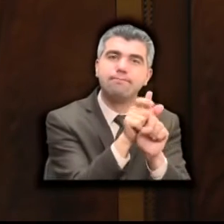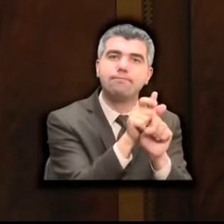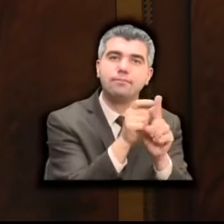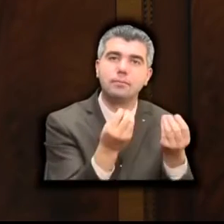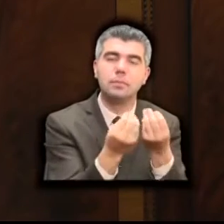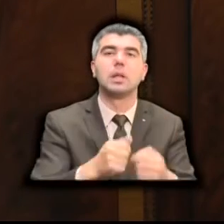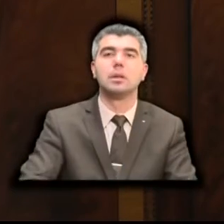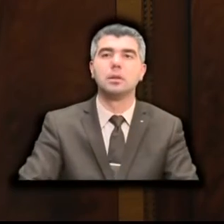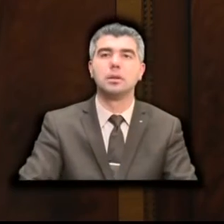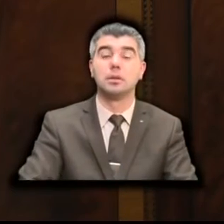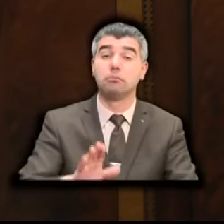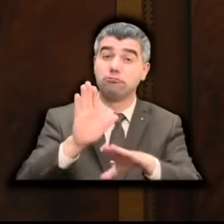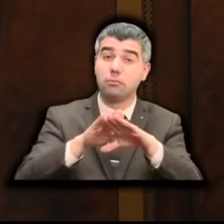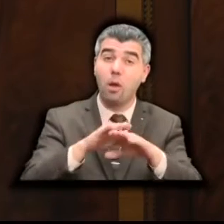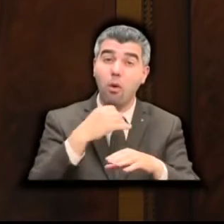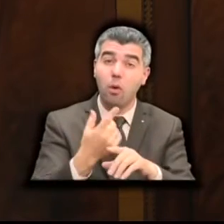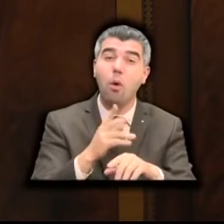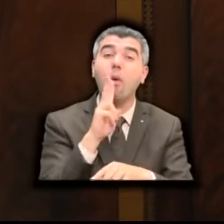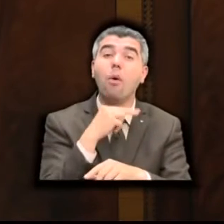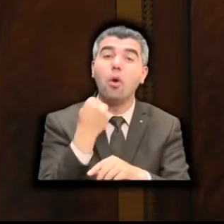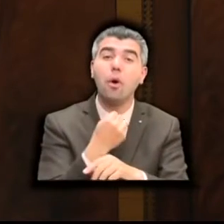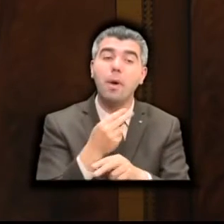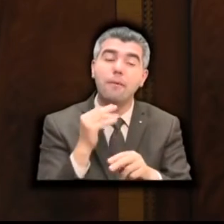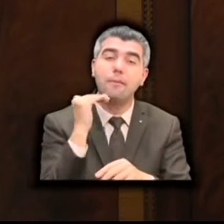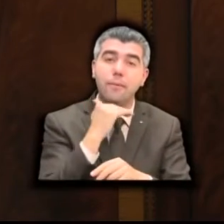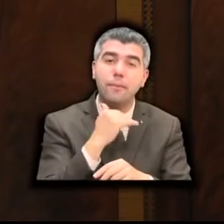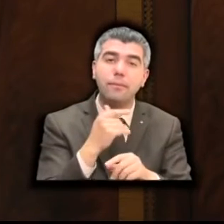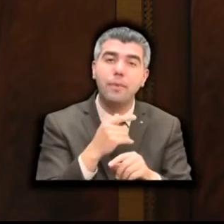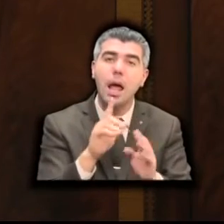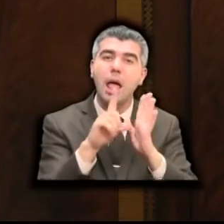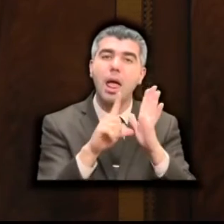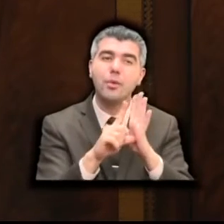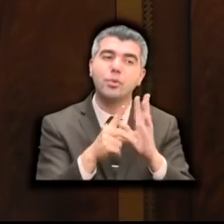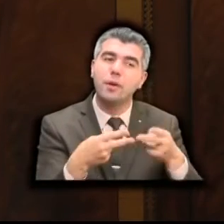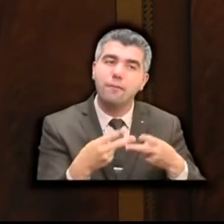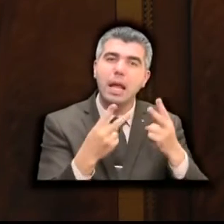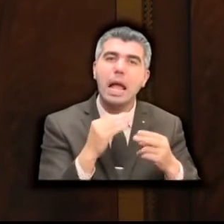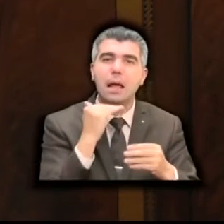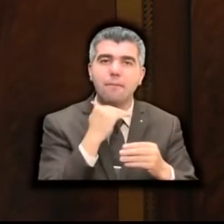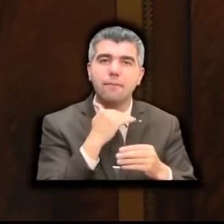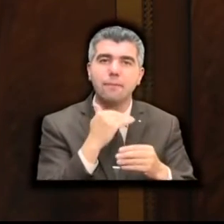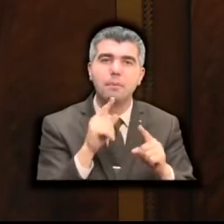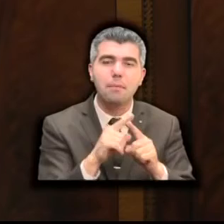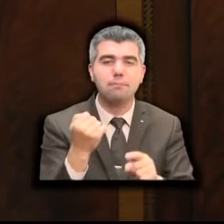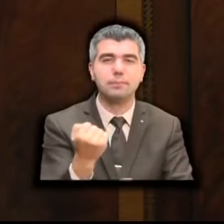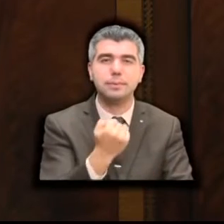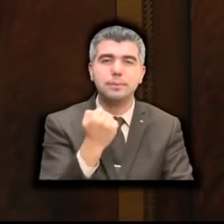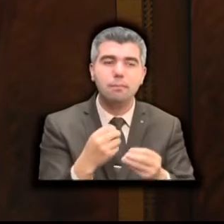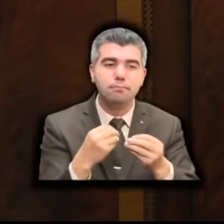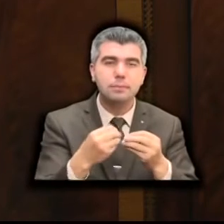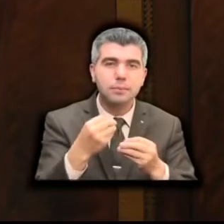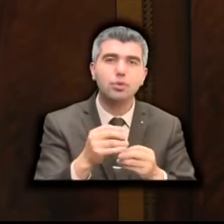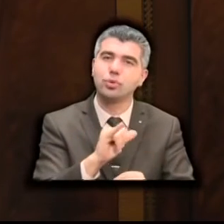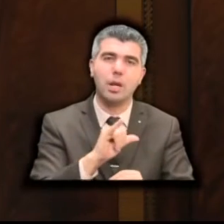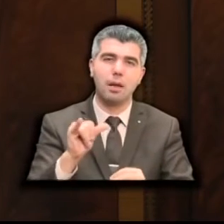2018. وعليه ندعو الحكومة إلى الإسراع بإخراج مرسوم استفادة النساء المهملات من هذا الصندوق وأن لا يكون مصيره التأجيل لأهداف